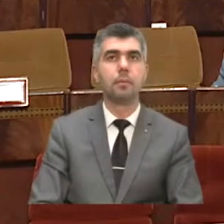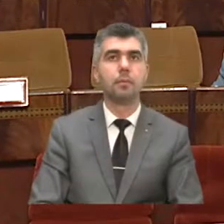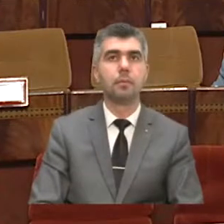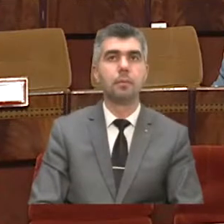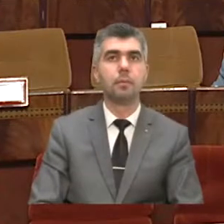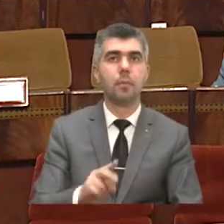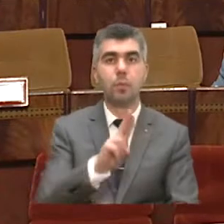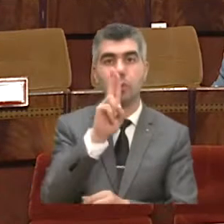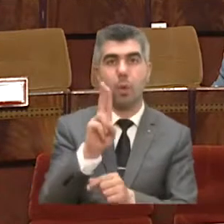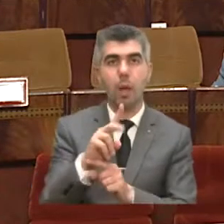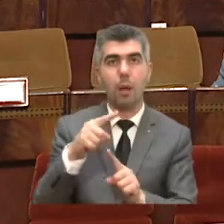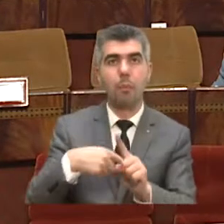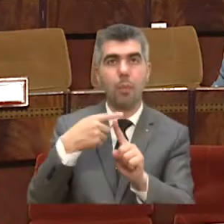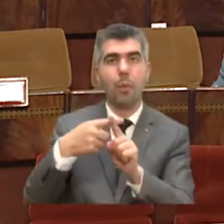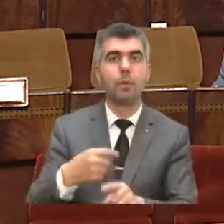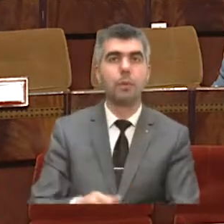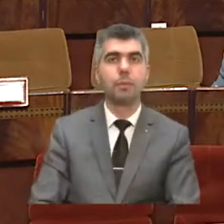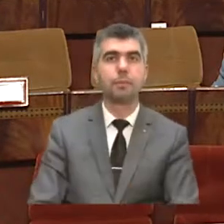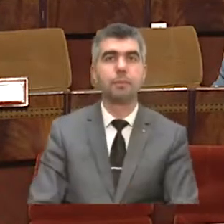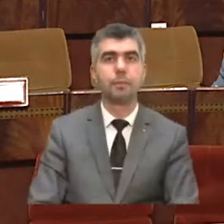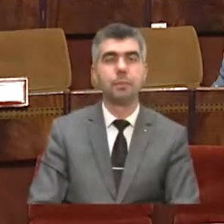تعقيبات اضافيه في هذا الموضوع؟